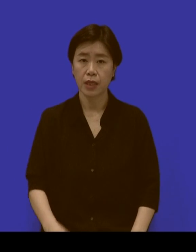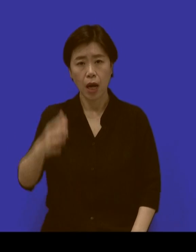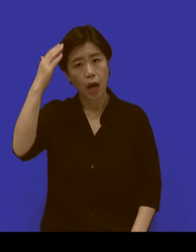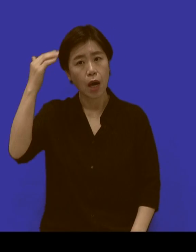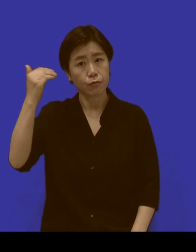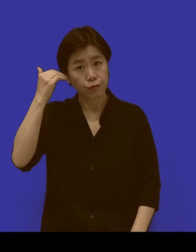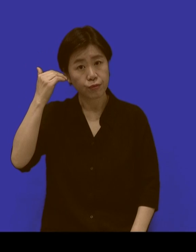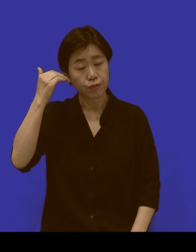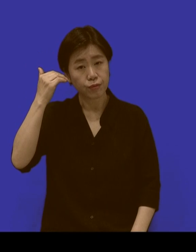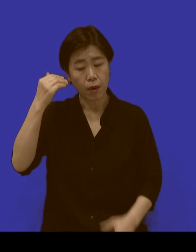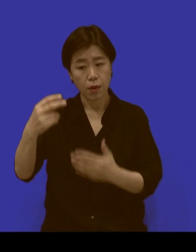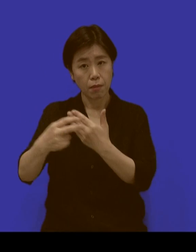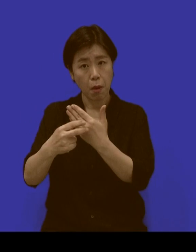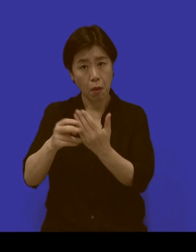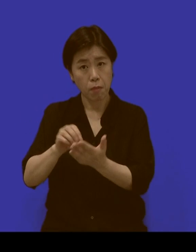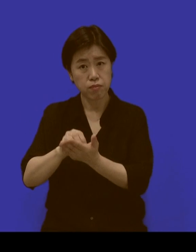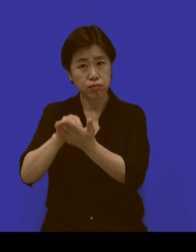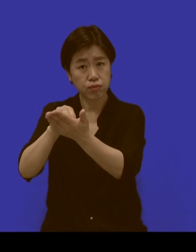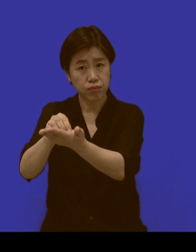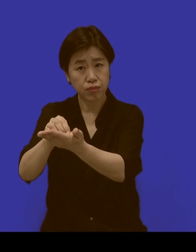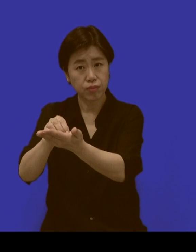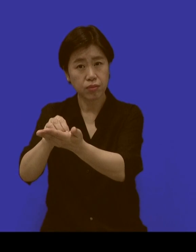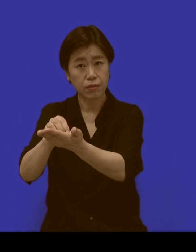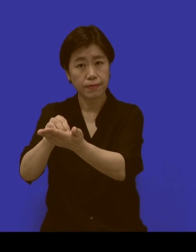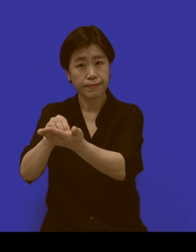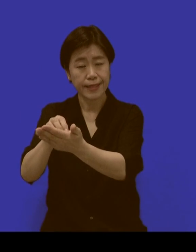남아서 인턴 레지던트를 하고 가는 길